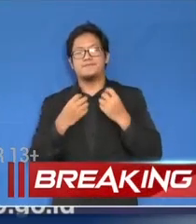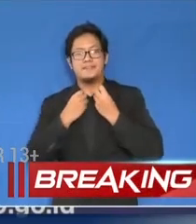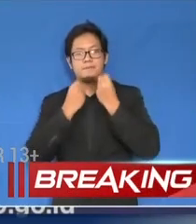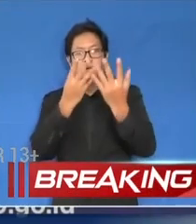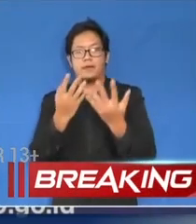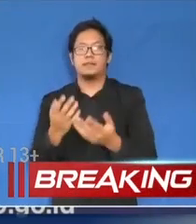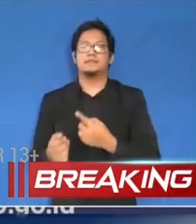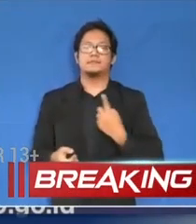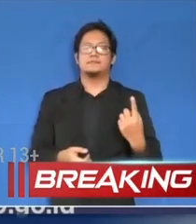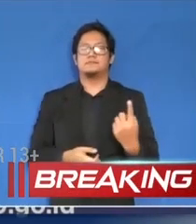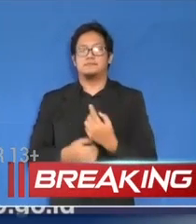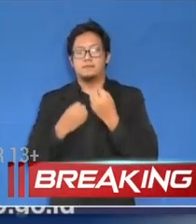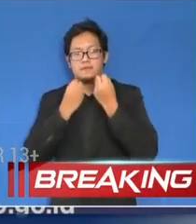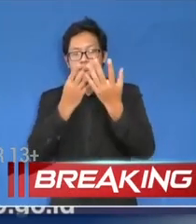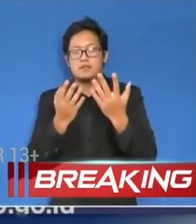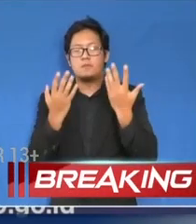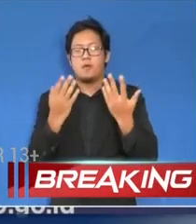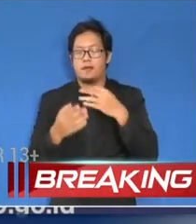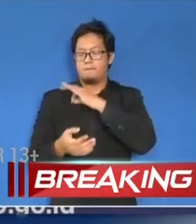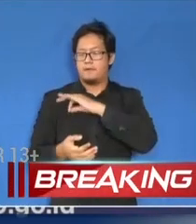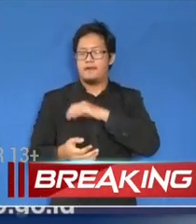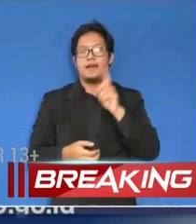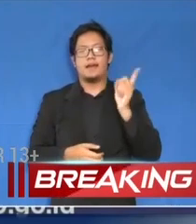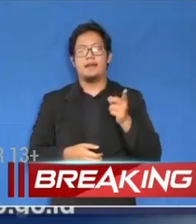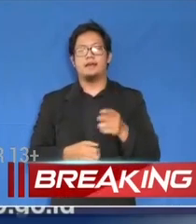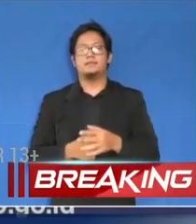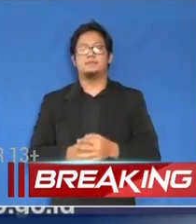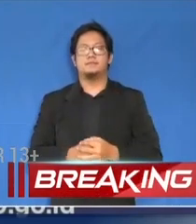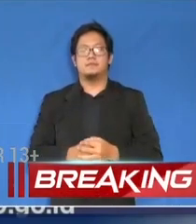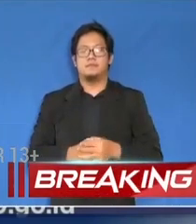Ibu sekalian, semoga ada manfaatnya. Wallahul muwaffiq